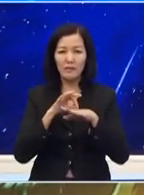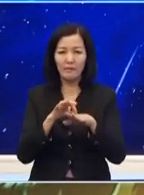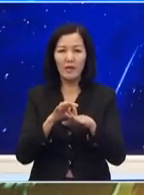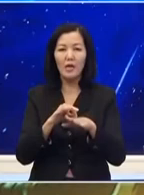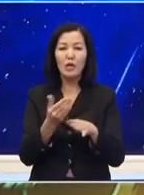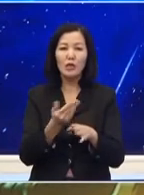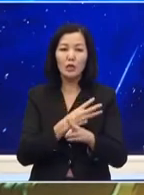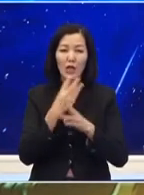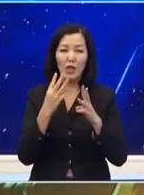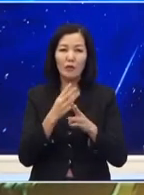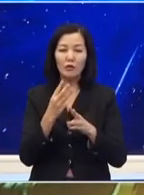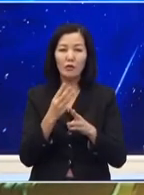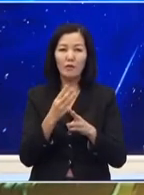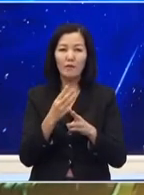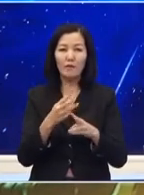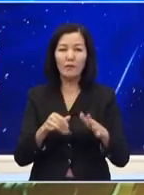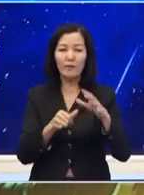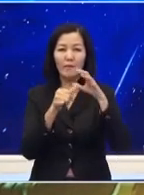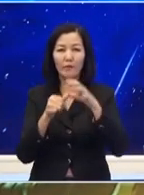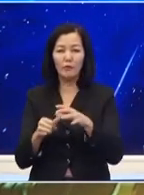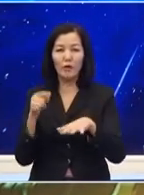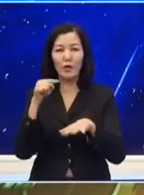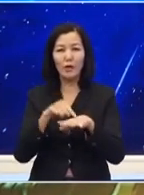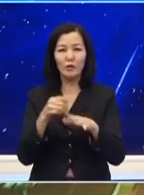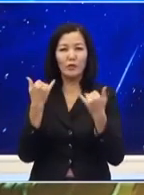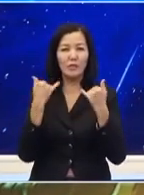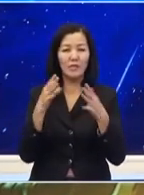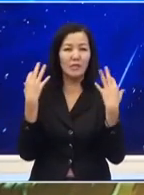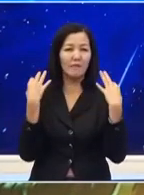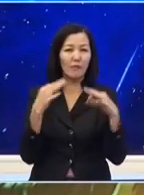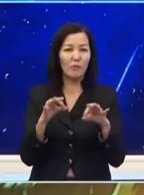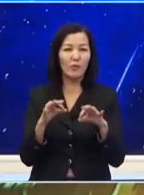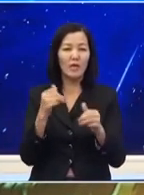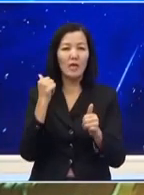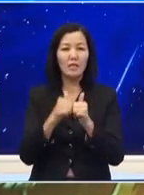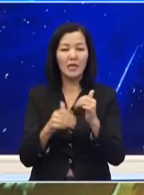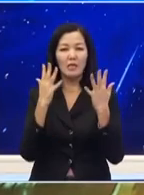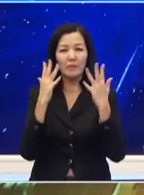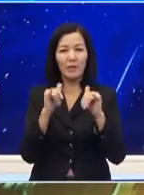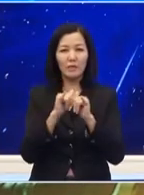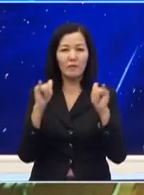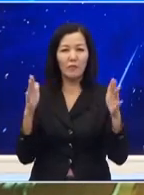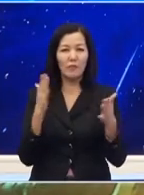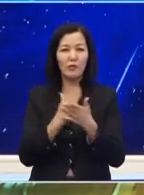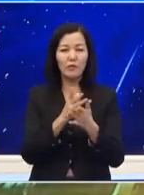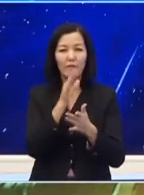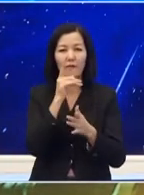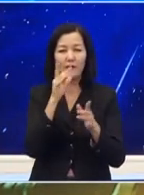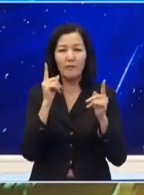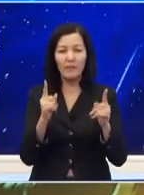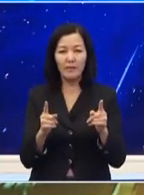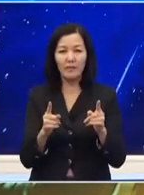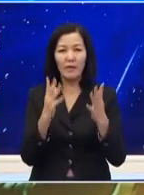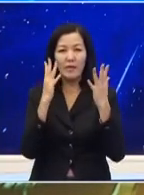активно. Желающих поймать в воздухе ощущение абсолютной свободы становится с каждым годом все больше. В период пандемии